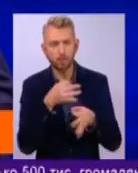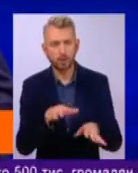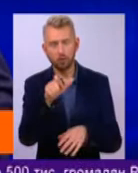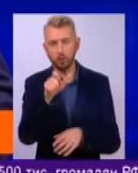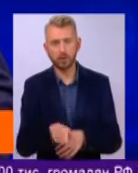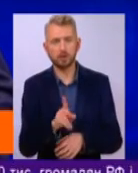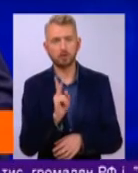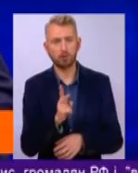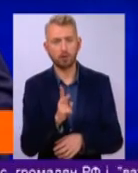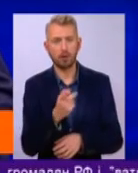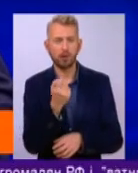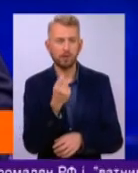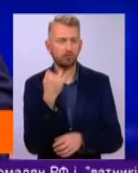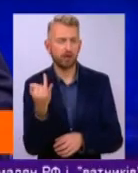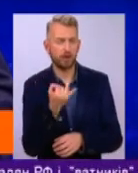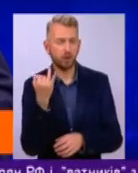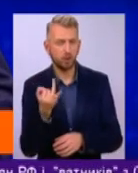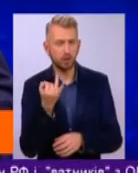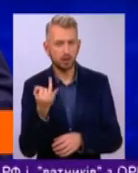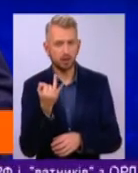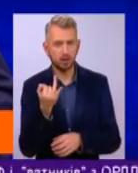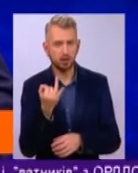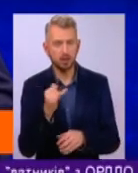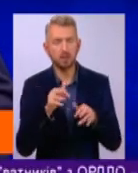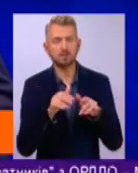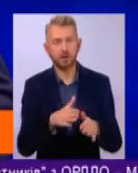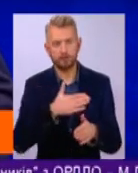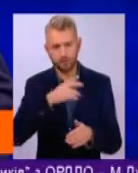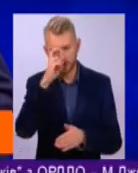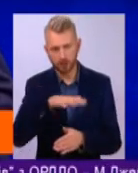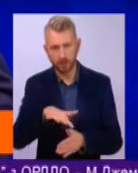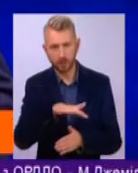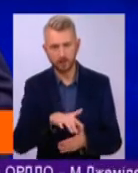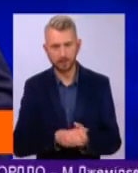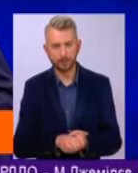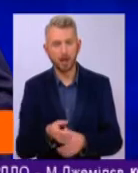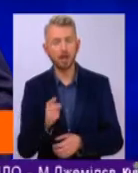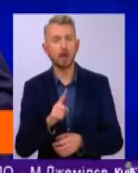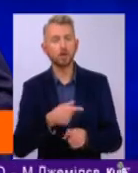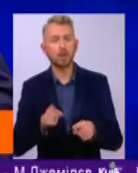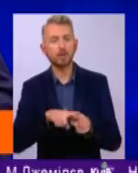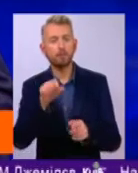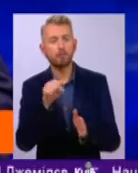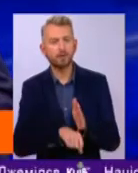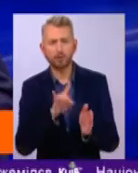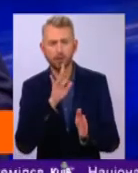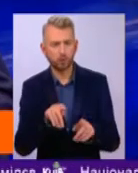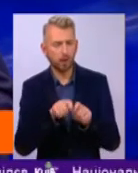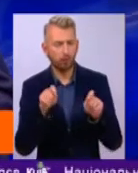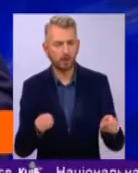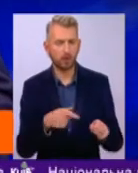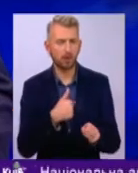людині, яка трішки інтересується справами в нашій країні. І те, що це вбивство не буде розкрите,